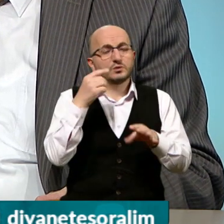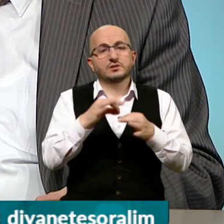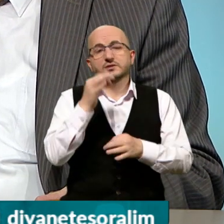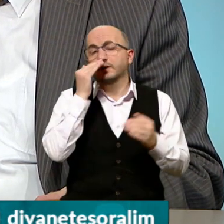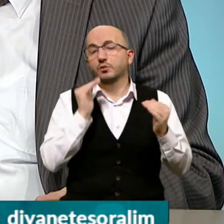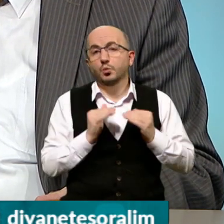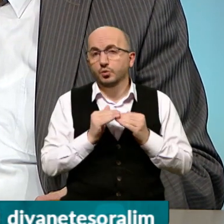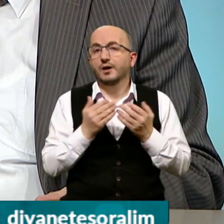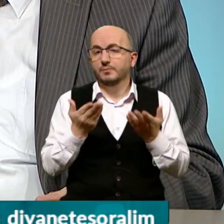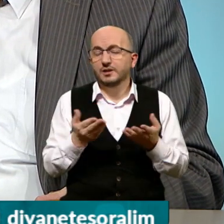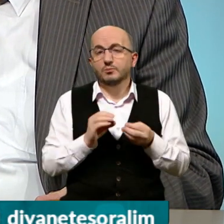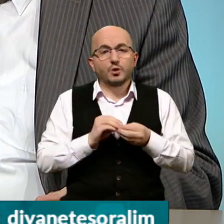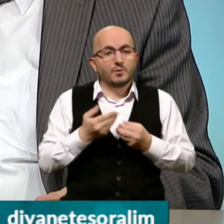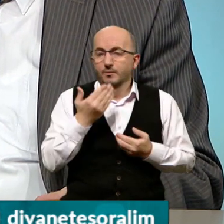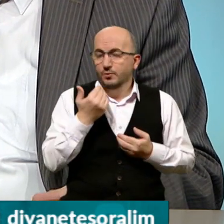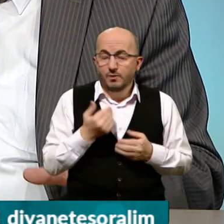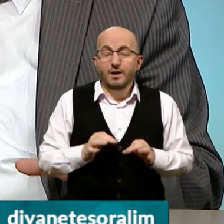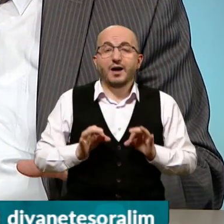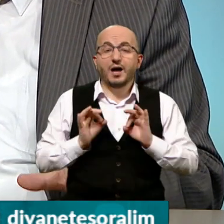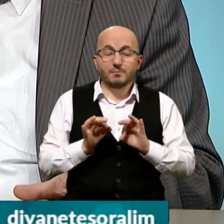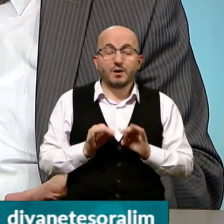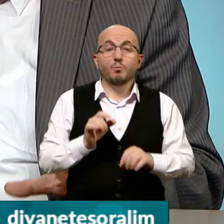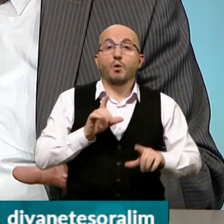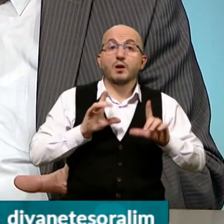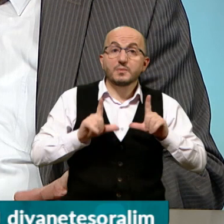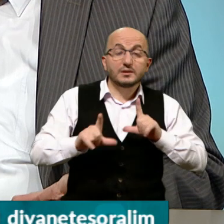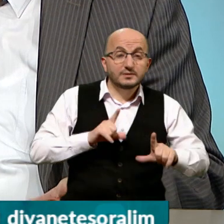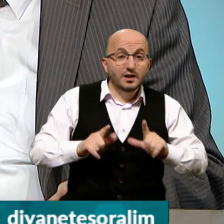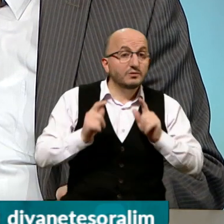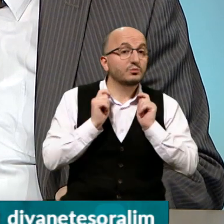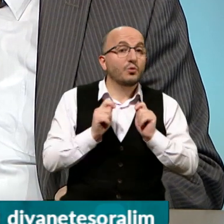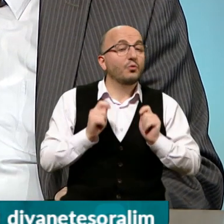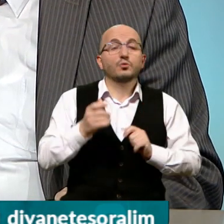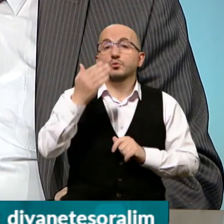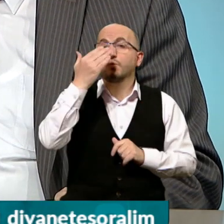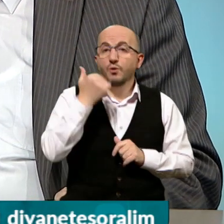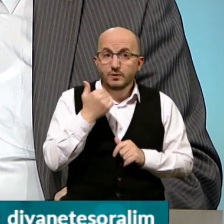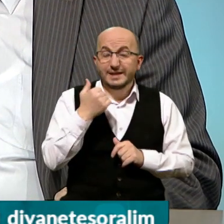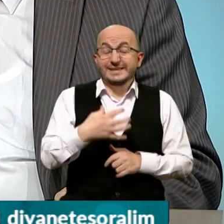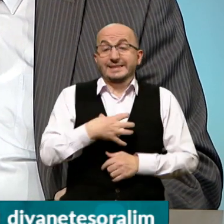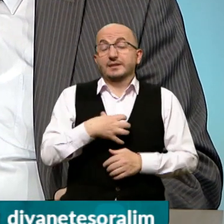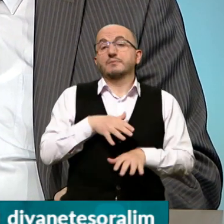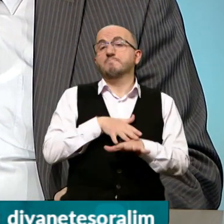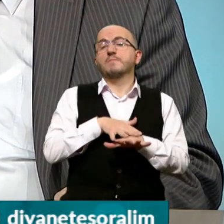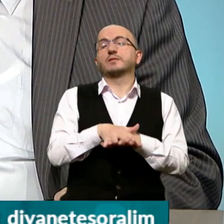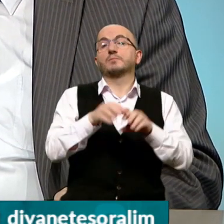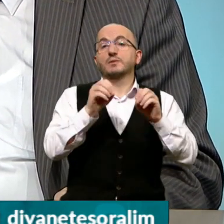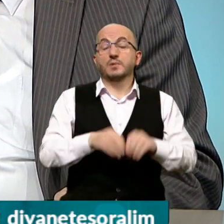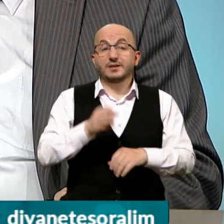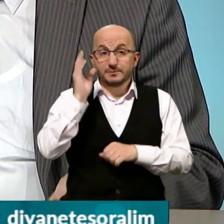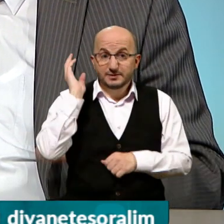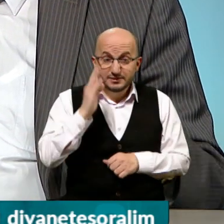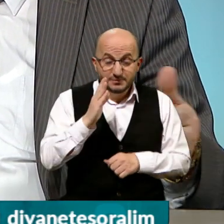amel edebilir Bunda bir sıkıntı yok ama böyle bir ihtiyaç böyle bir zorunluluk yokken kendi mezhebini bırakıp